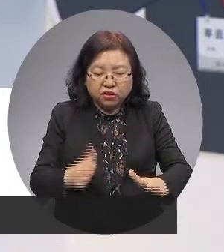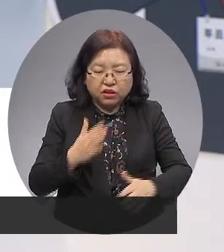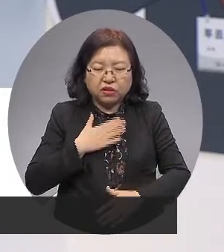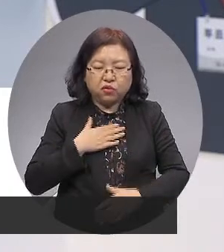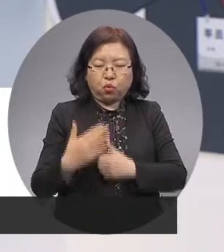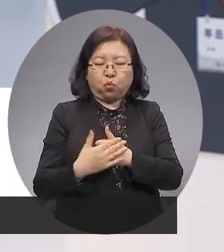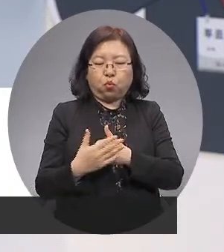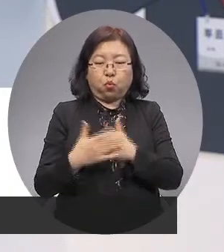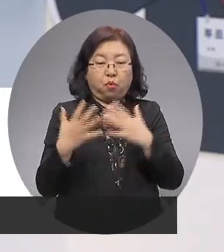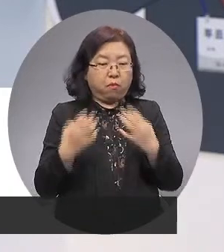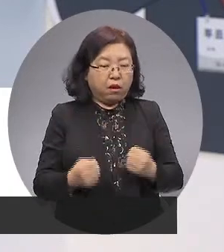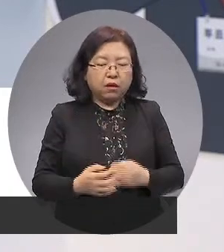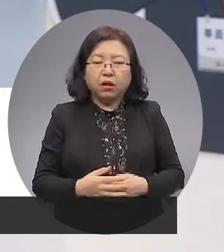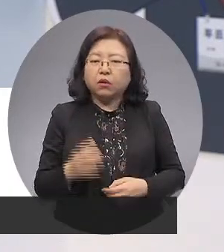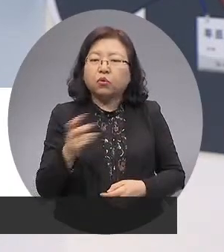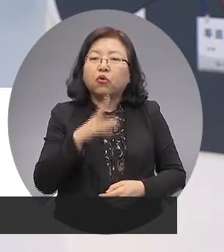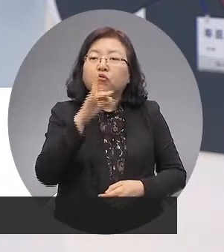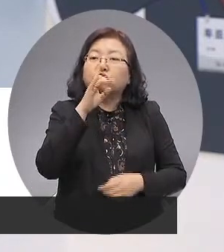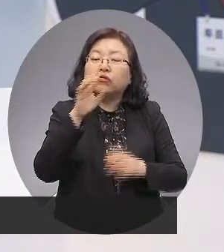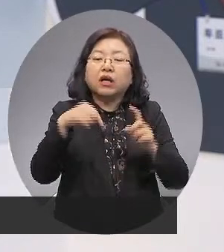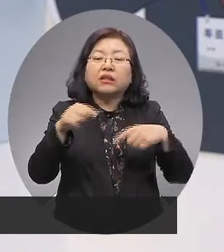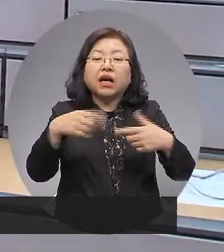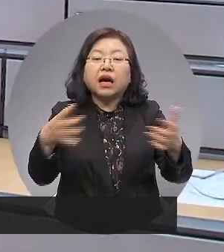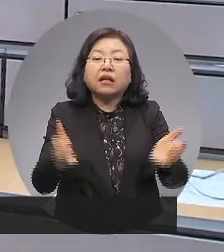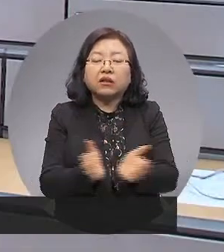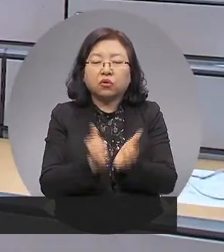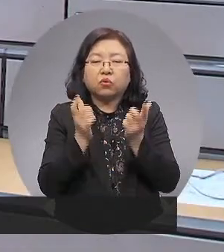계시고요. 중앙에서도 역시 마찬가지입니다.